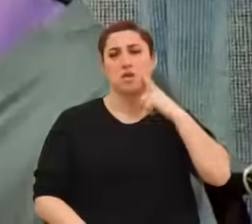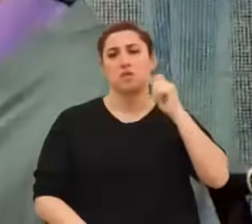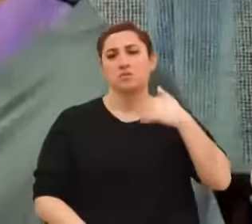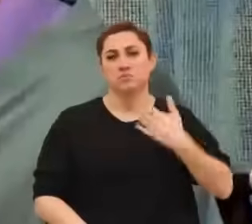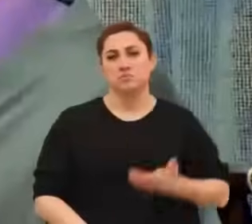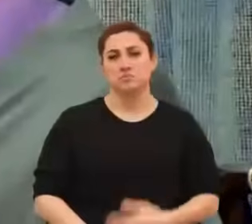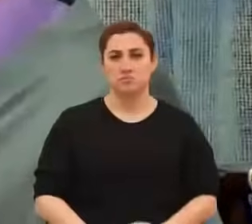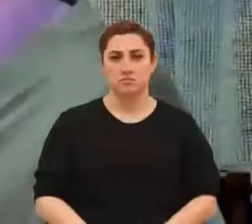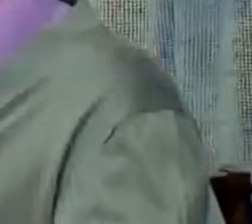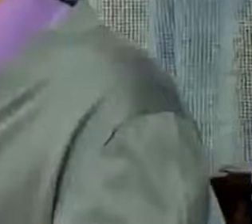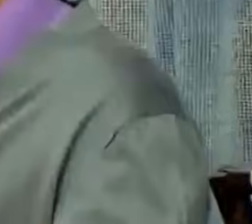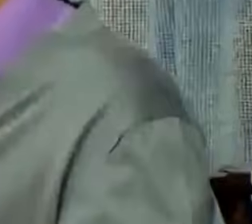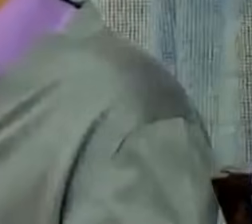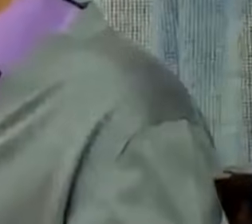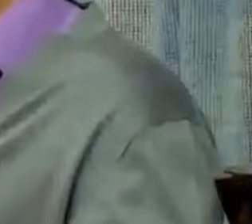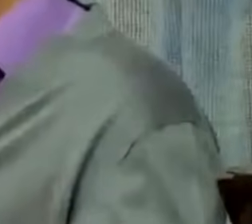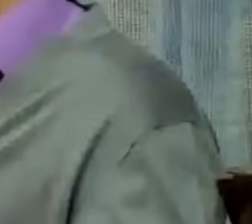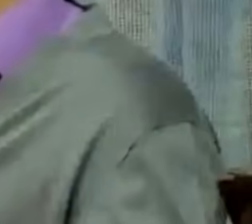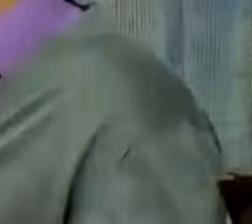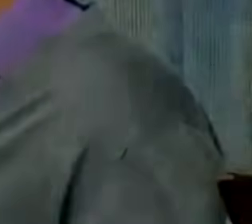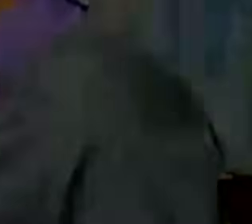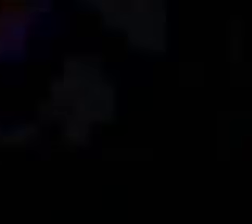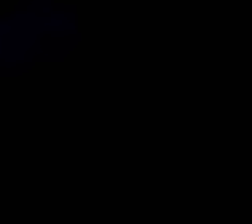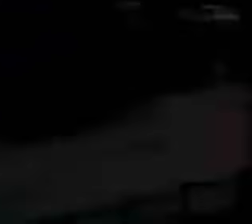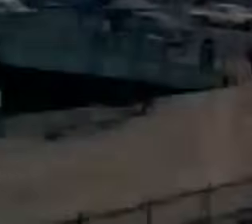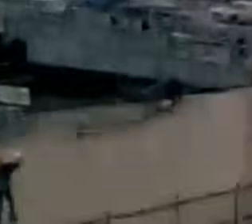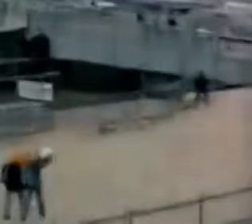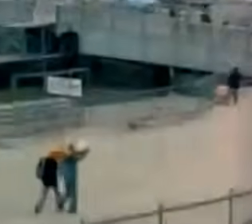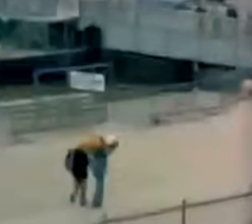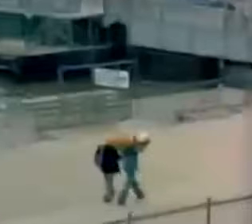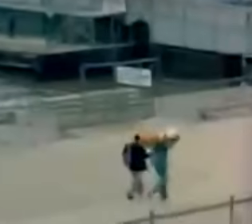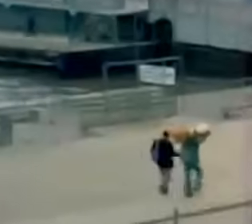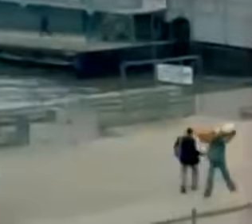kadar kızgınken hemen de yumuşayıp gülümseyiverdi.